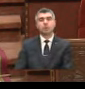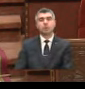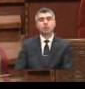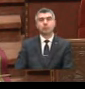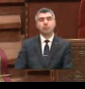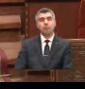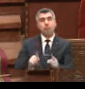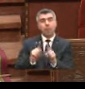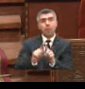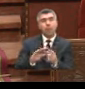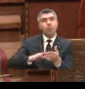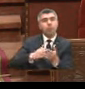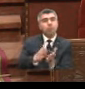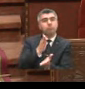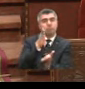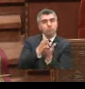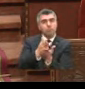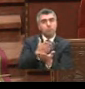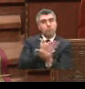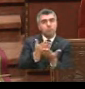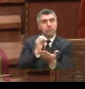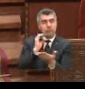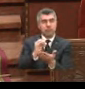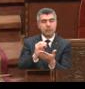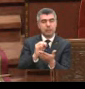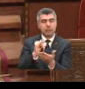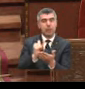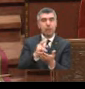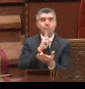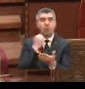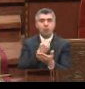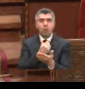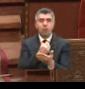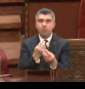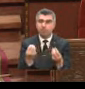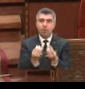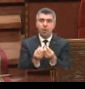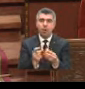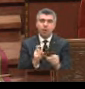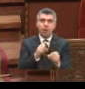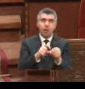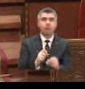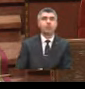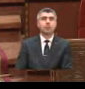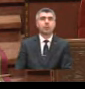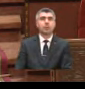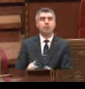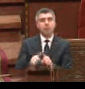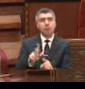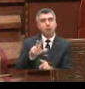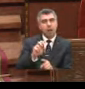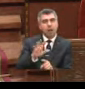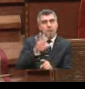به جدية والثقة ما بين الحكومة والفرقاء الاجتماعيين في واحد المرحلة اللي احنا كنا عارفينها